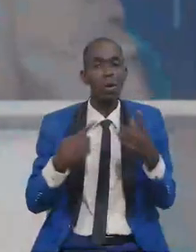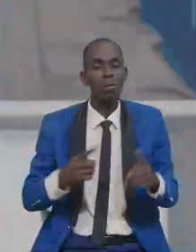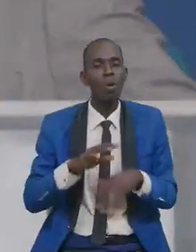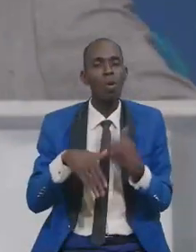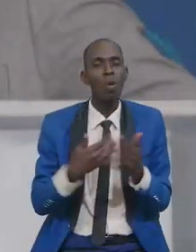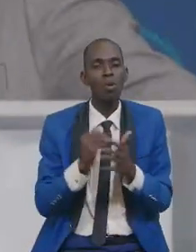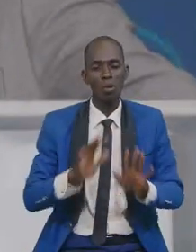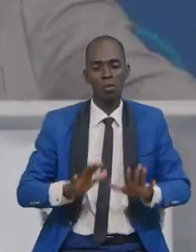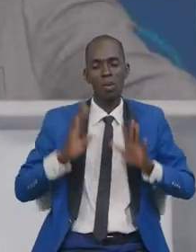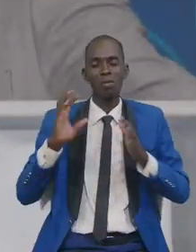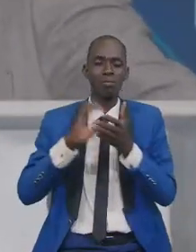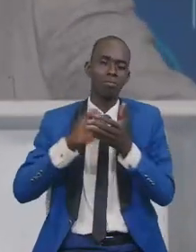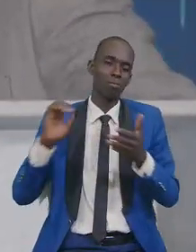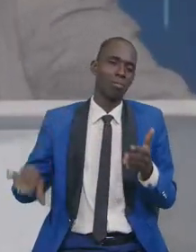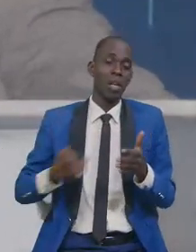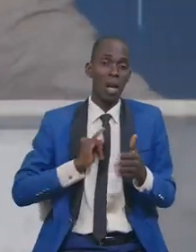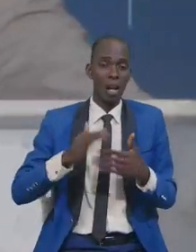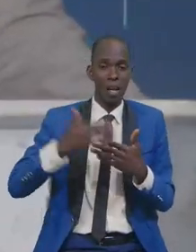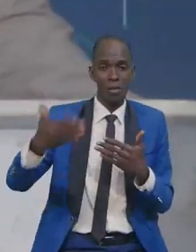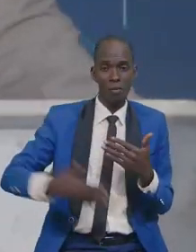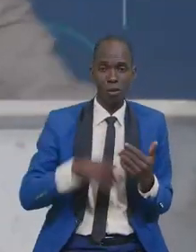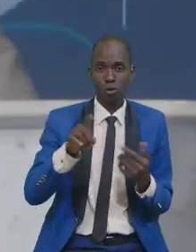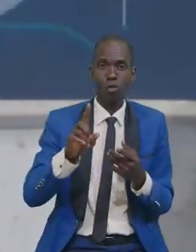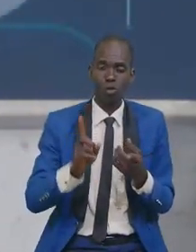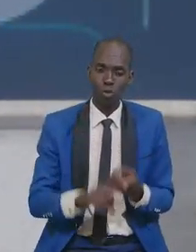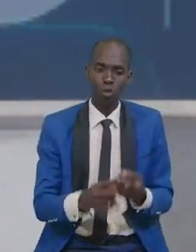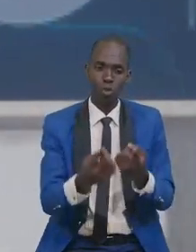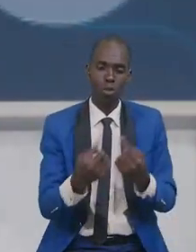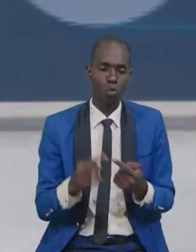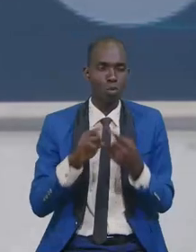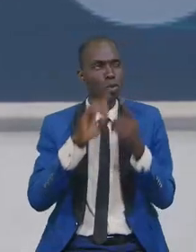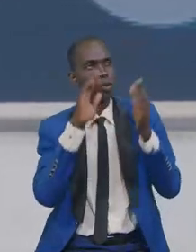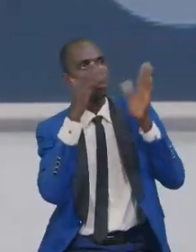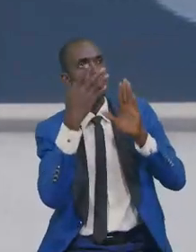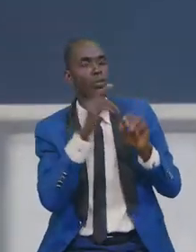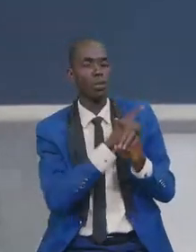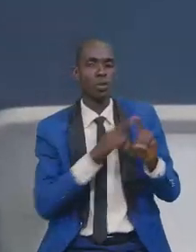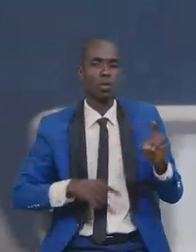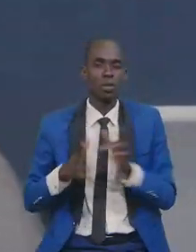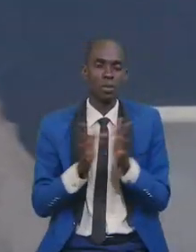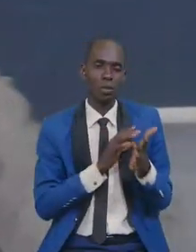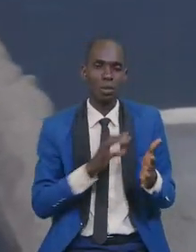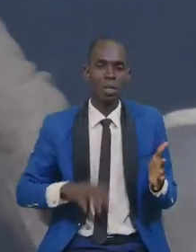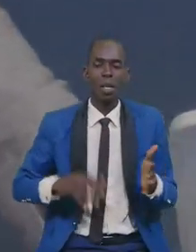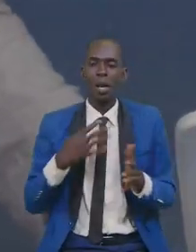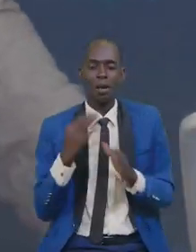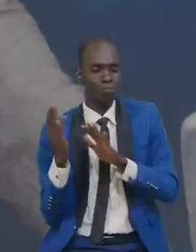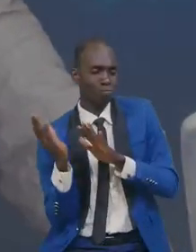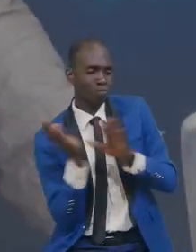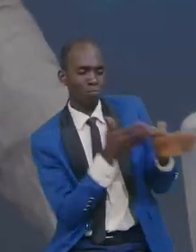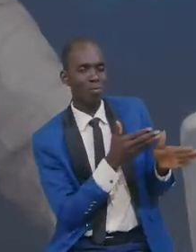Et tu viens à la présence de Christ. Et tu détournes les regards des visages qui te menaçaient.